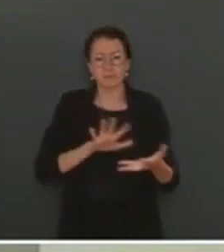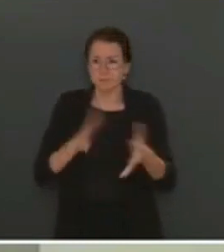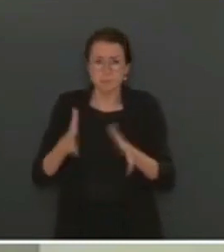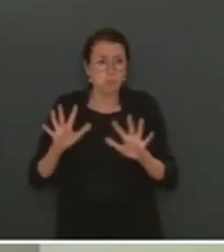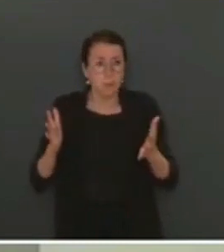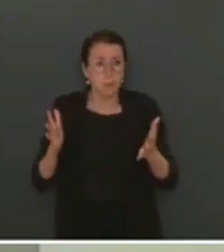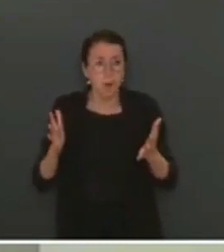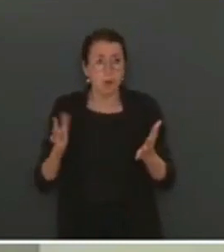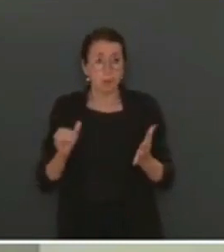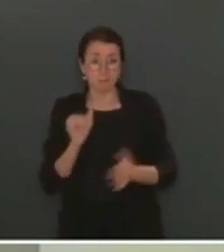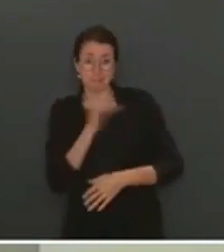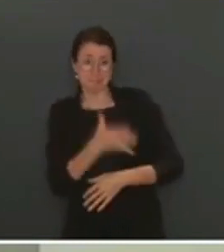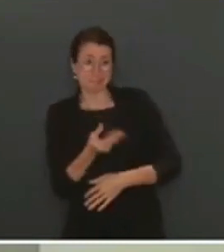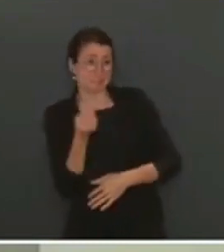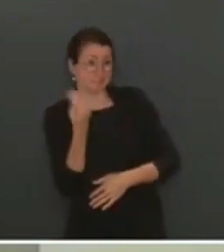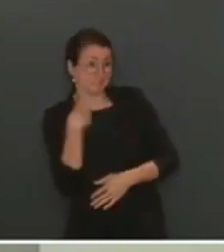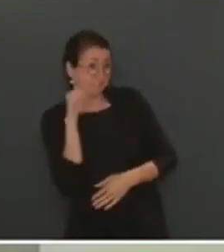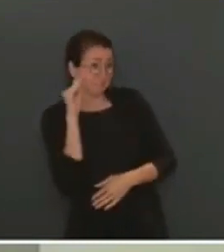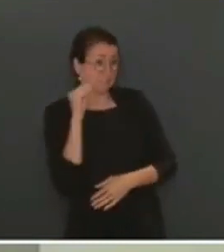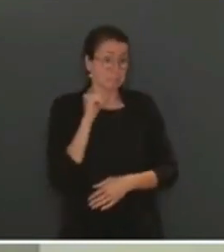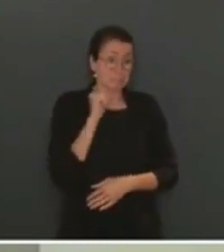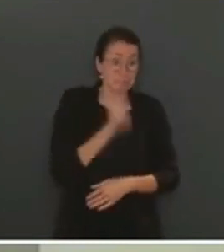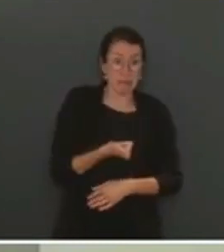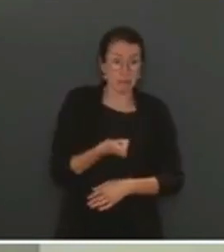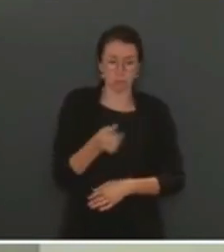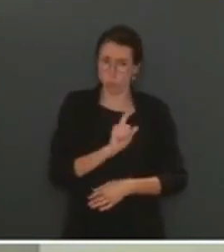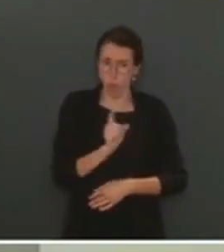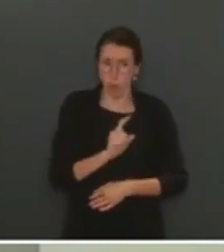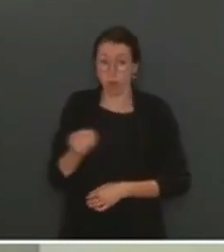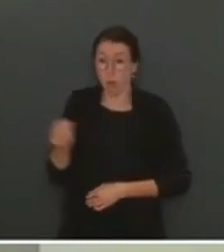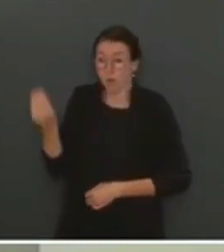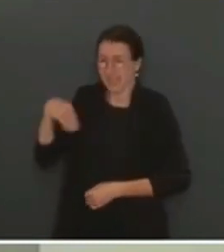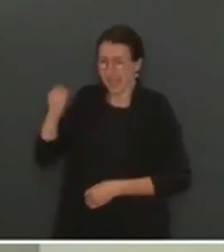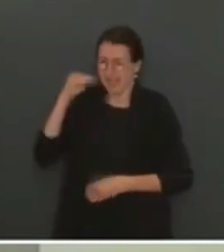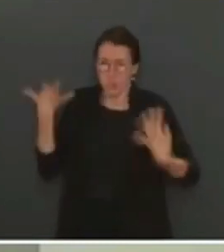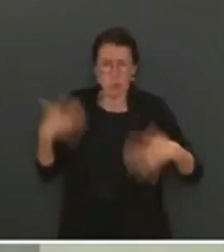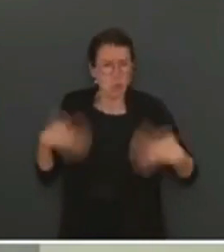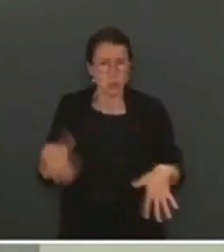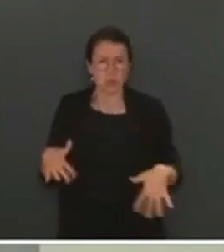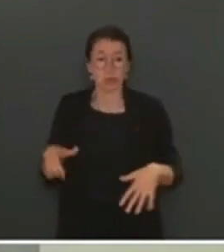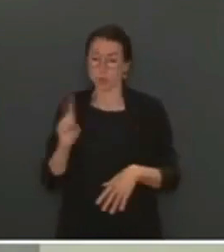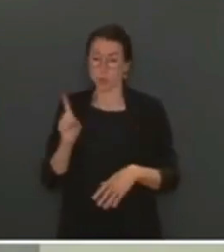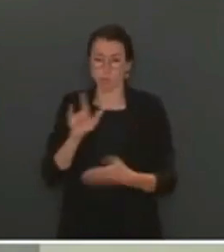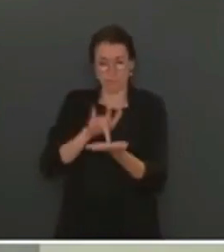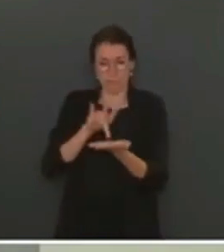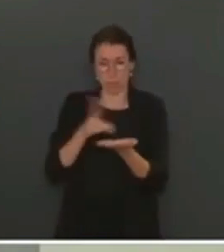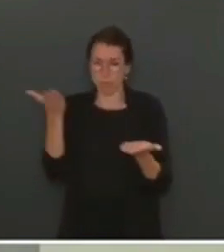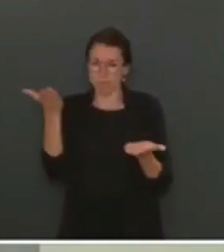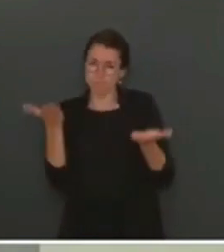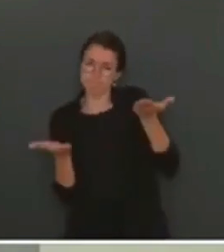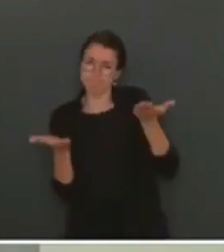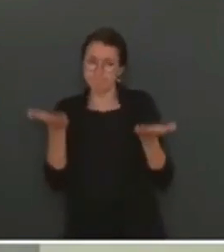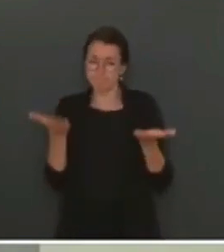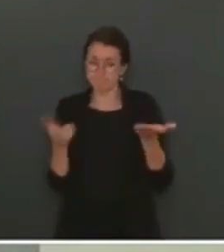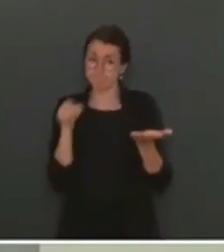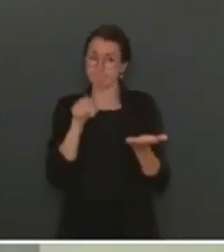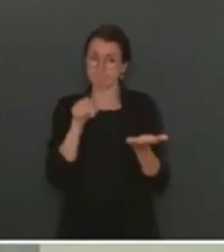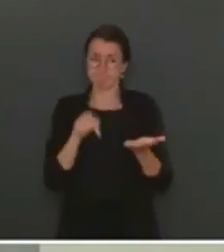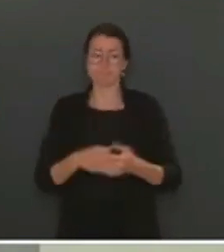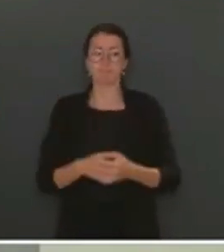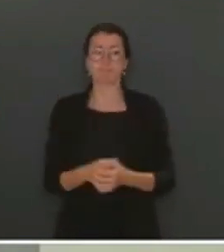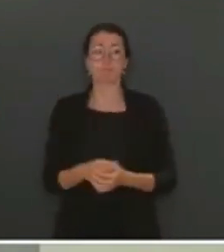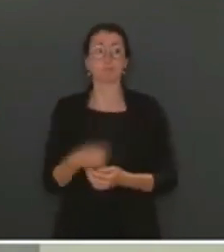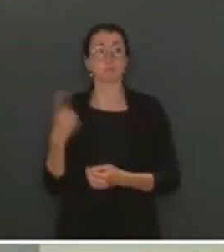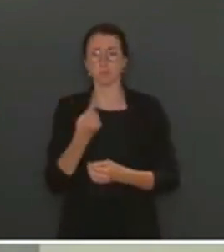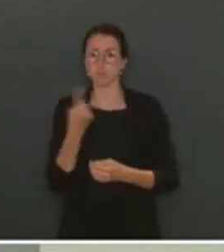عودة اطفالنا الى المدرسة بامامان ووفقا للميز اتفقت المجتمعات المختلفة يوم الجمعة الماضية على